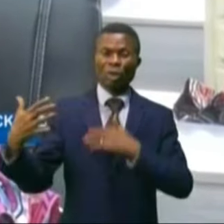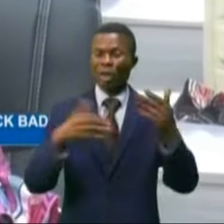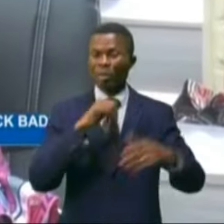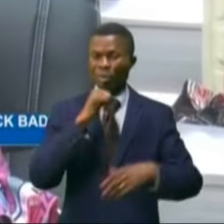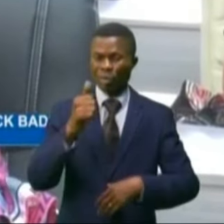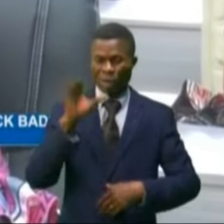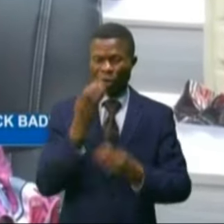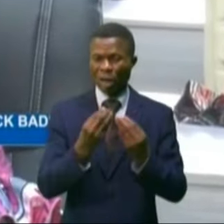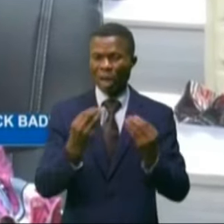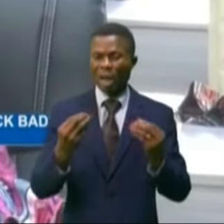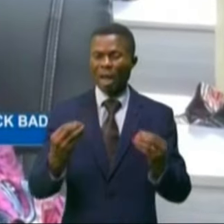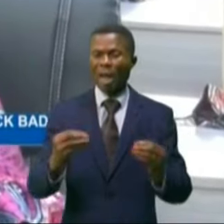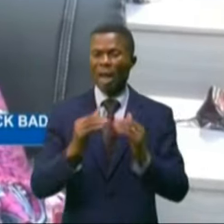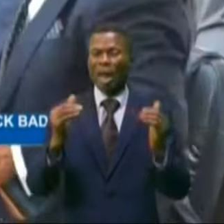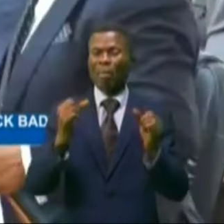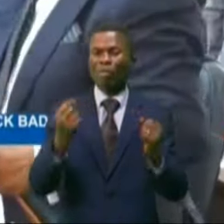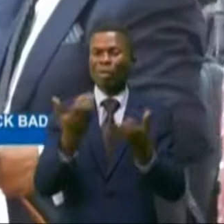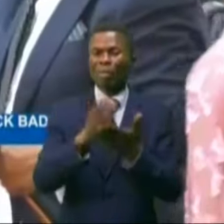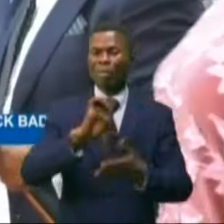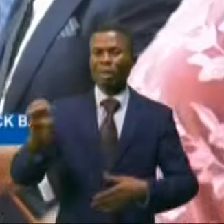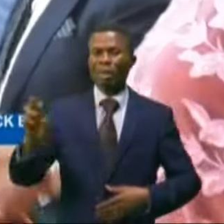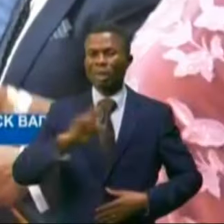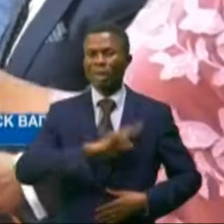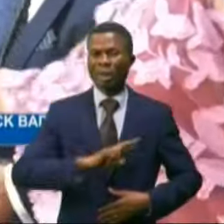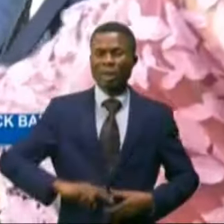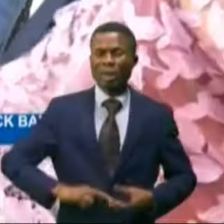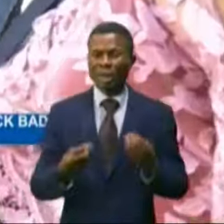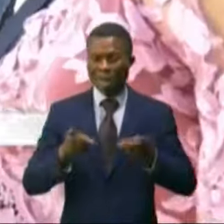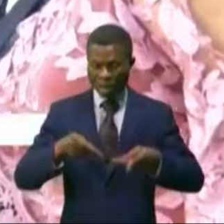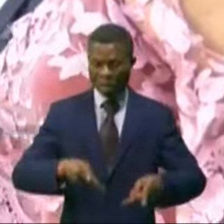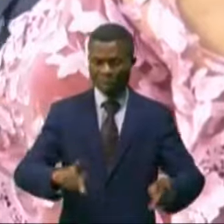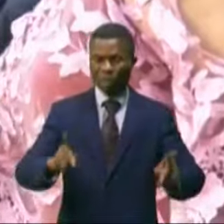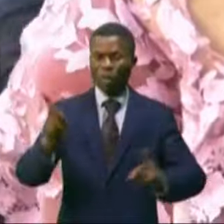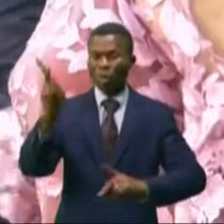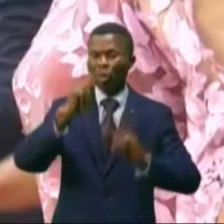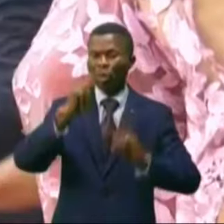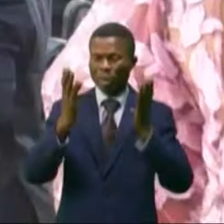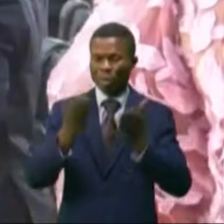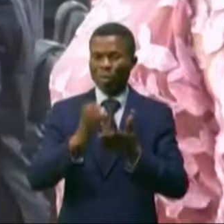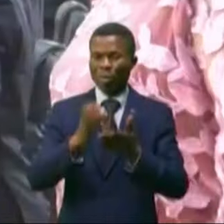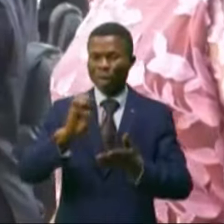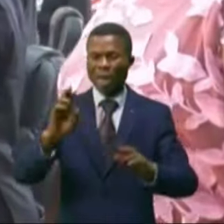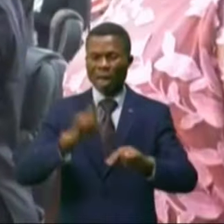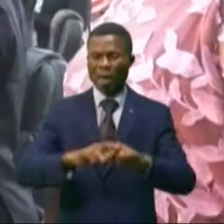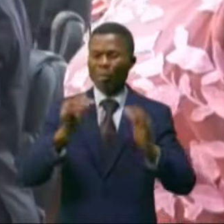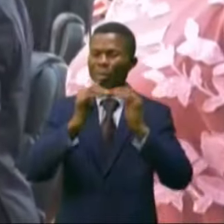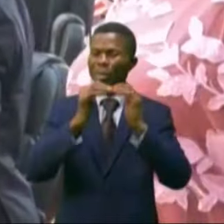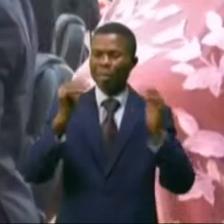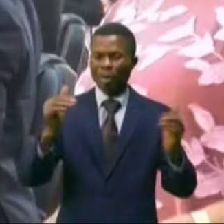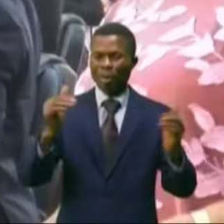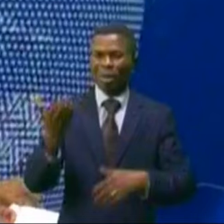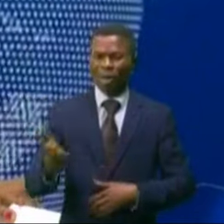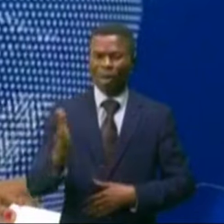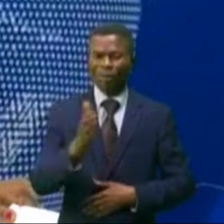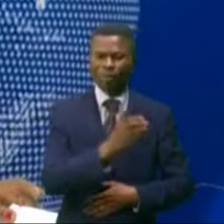paix durable dans la partie est de la République et permettre à la population de vivre paisiblement.